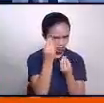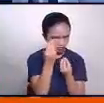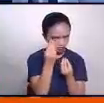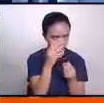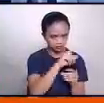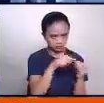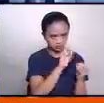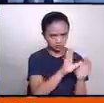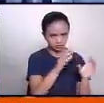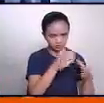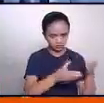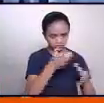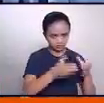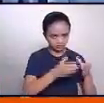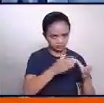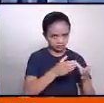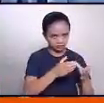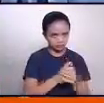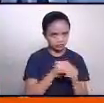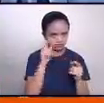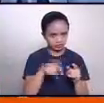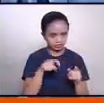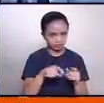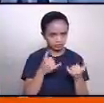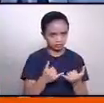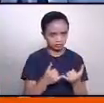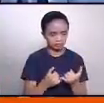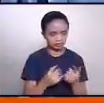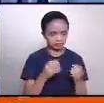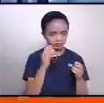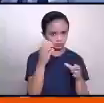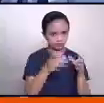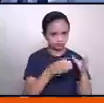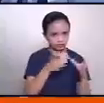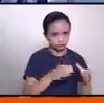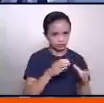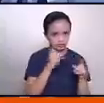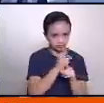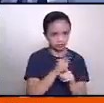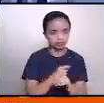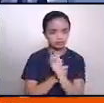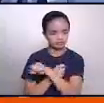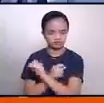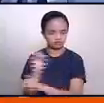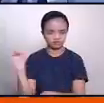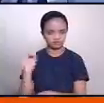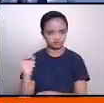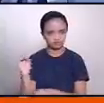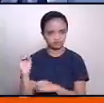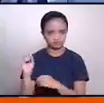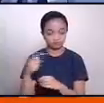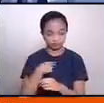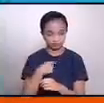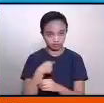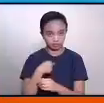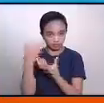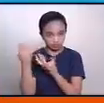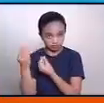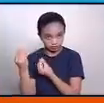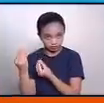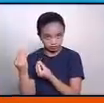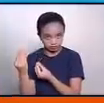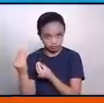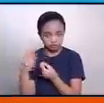Dapat every now and then, binibigyan ka na update. Ito na yung sitwasyon ng kaso natin, di ba? Opo, hindi po. Wala po. Ako po yung nag-update sa